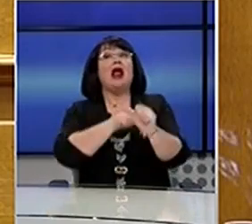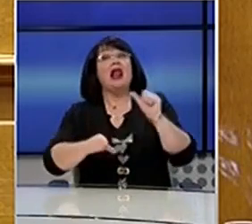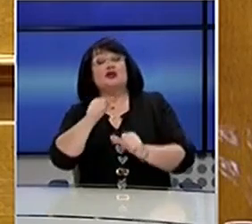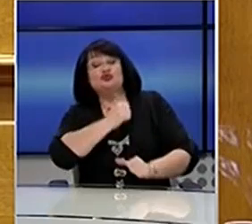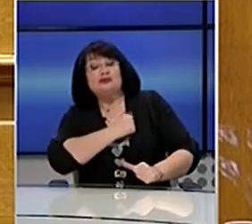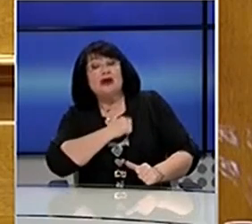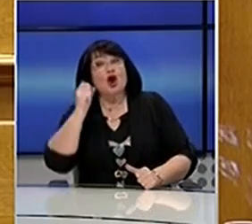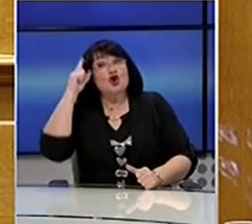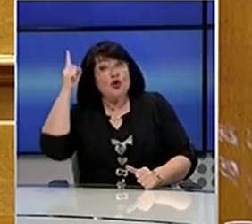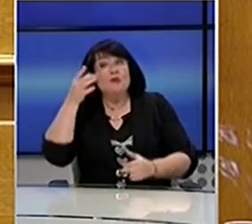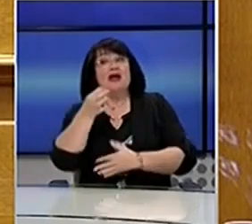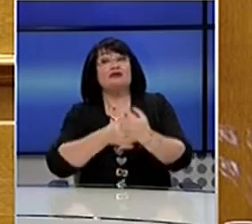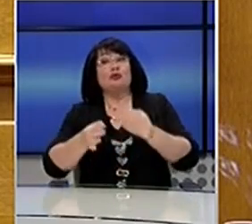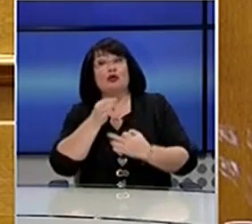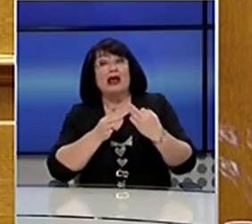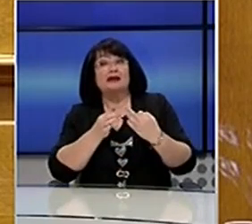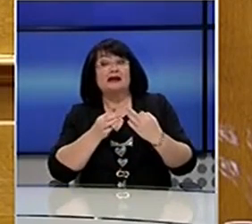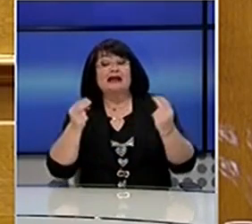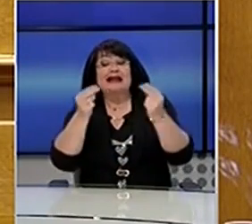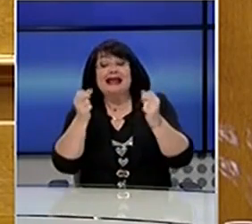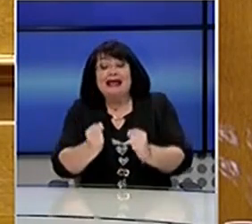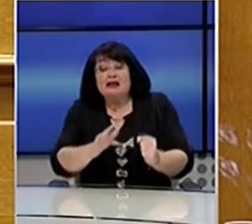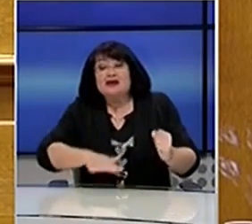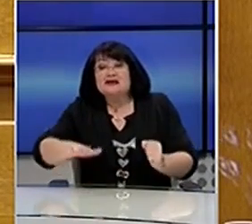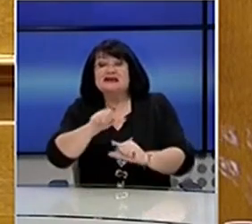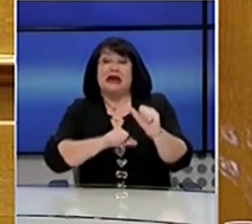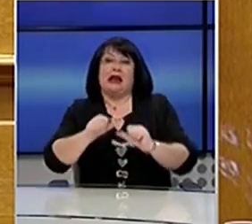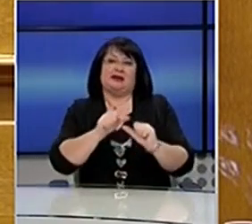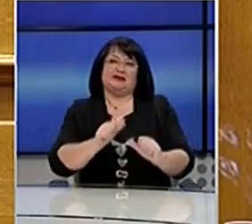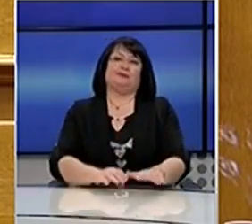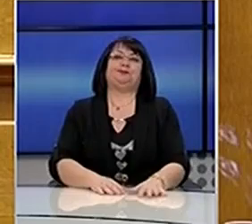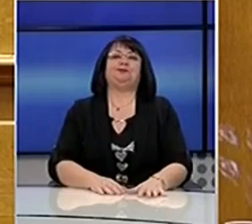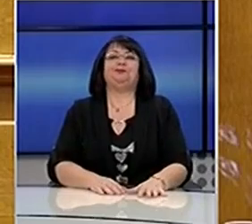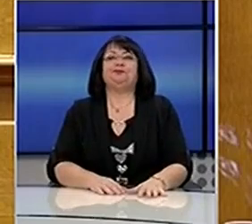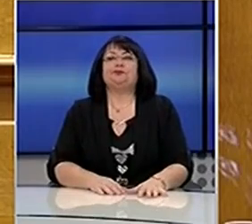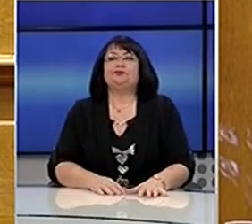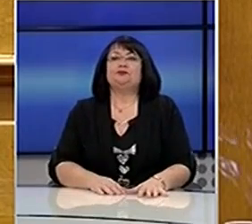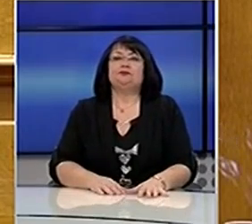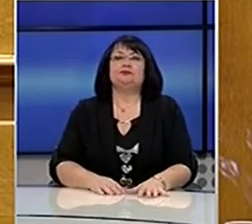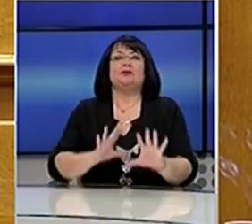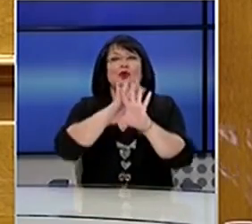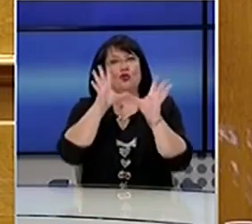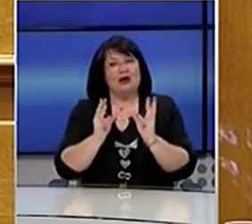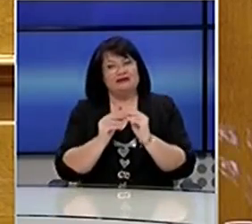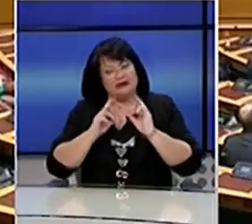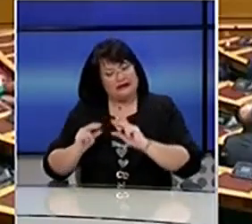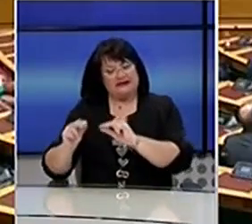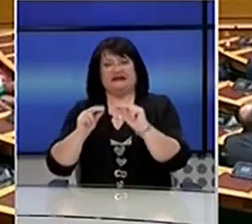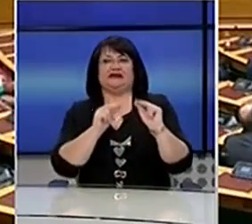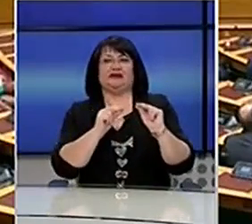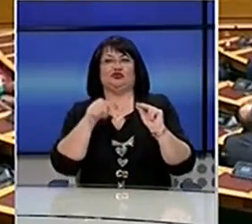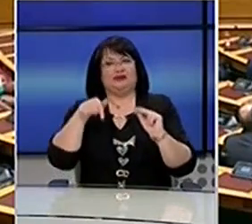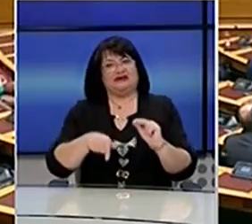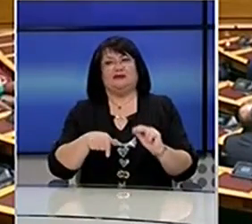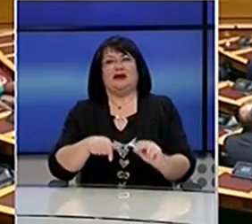απλά αλλάζουν τα δεδομένα. Αυτά λοιπόν είναι καλό να τα συζητήσουμε